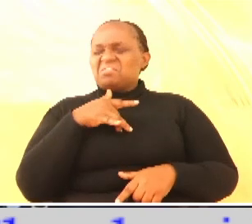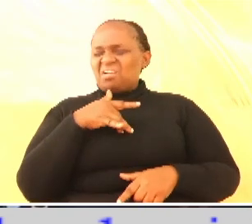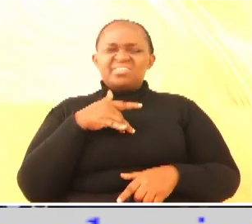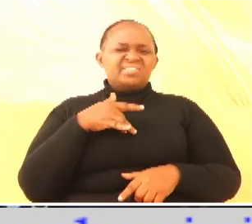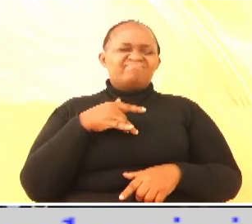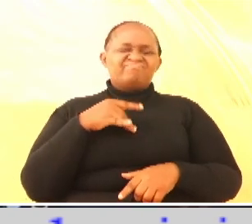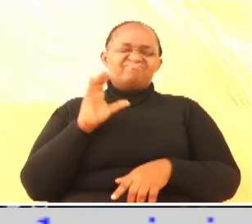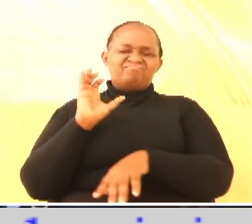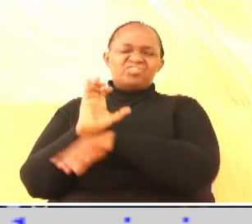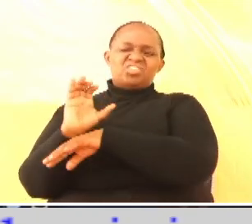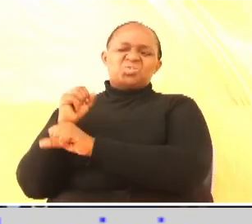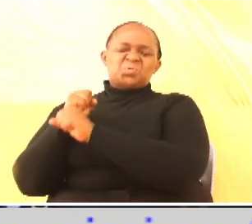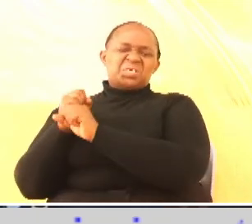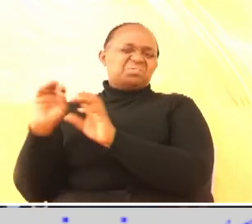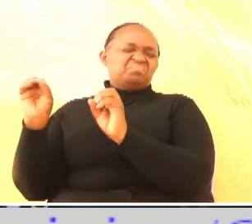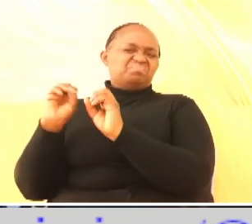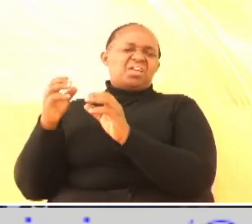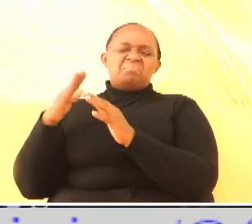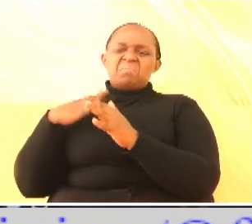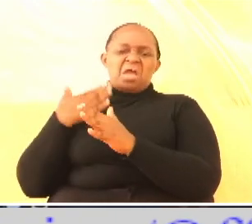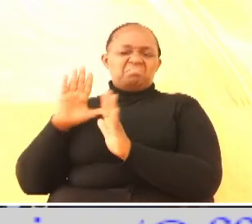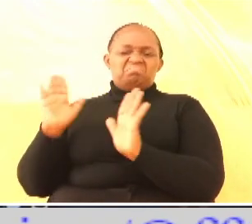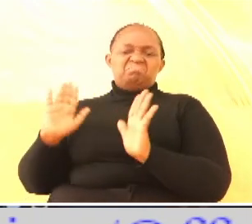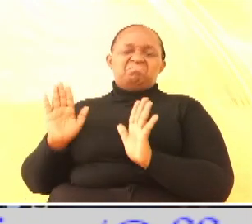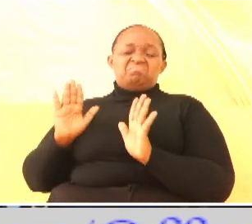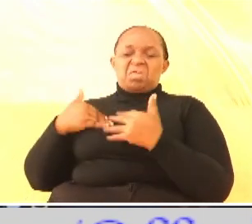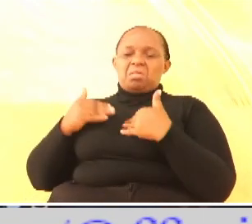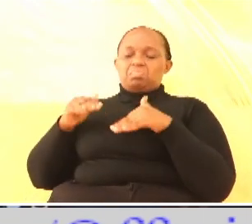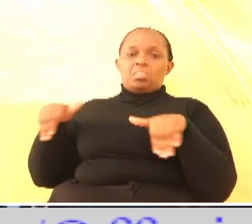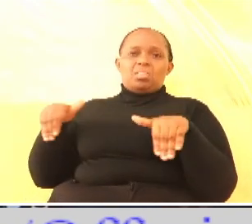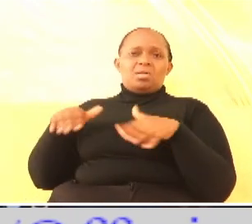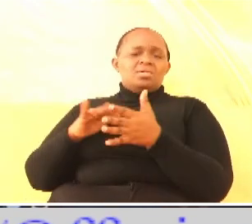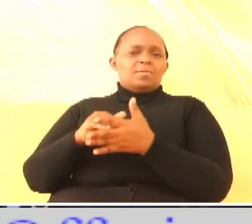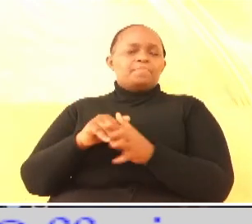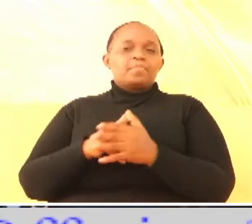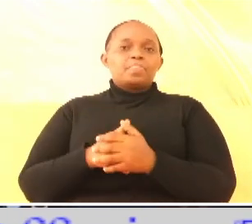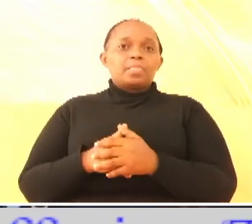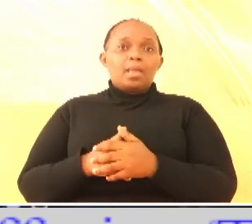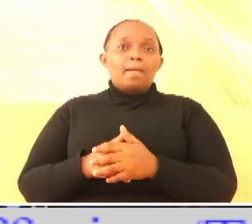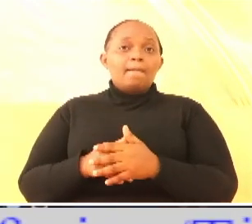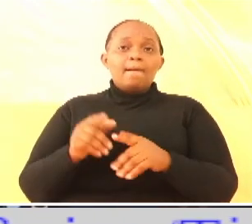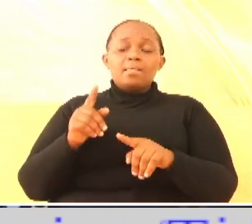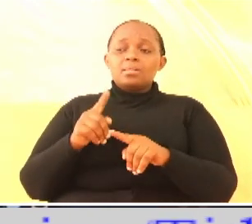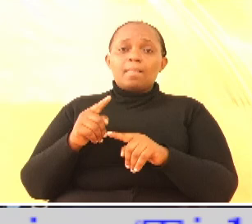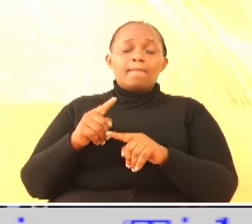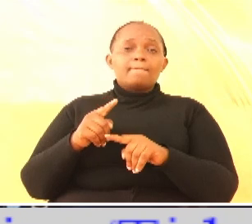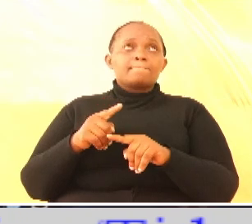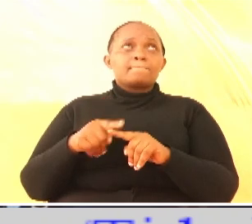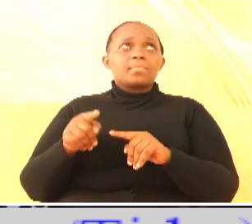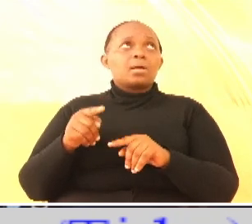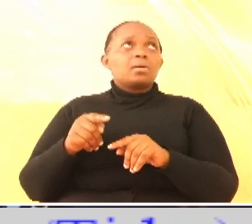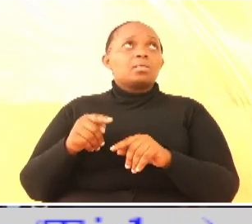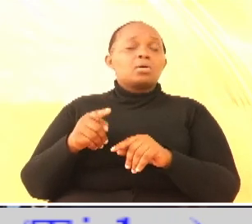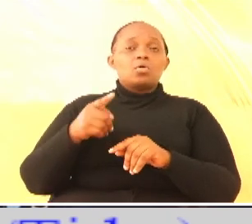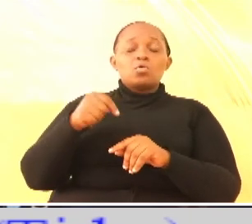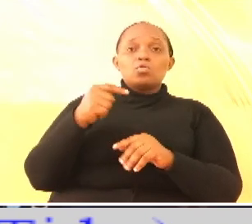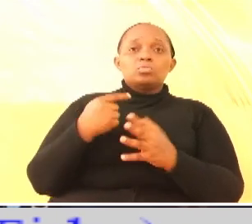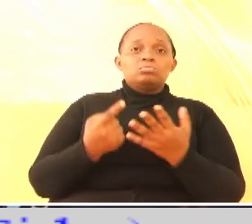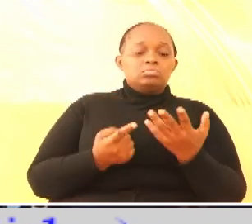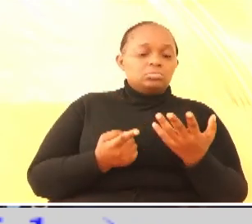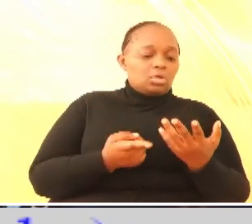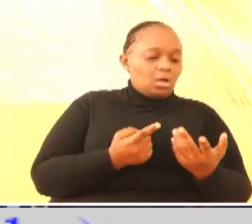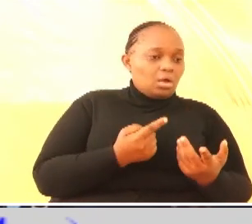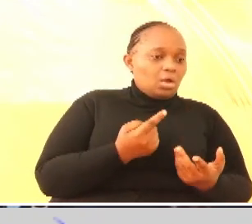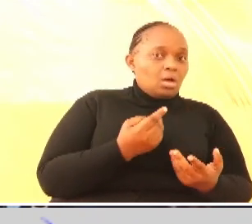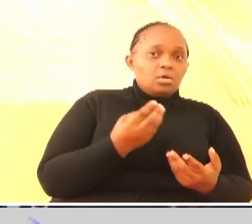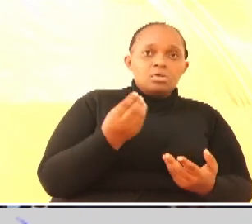Wanafanya kazi ya Bwana wakinungunika, hii kazi hasa hata hawaoni. Hawaoni ile kazi tunafanya hapa. Tunaachwa tukihesabu pesa, deacon Bwana